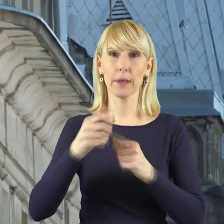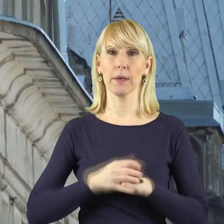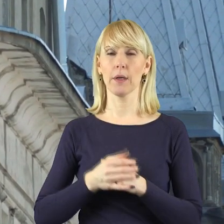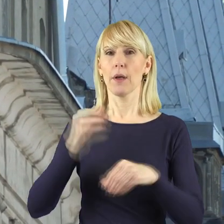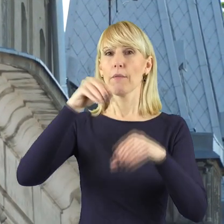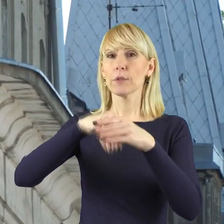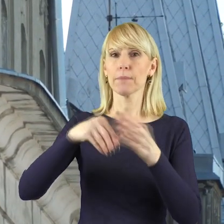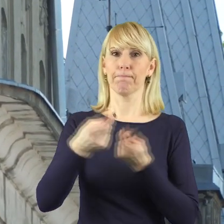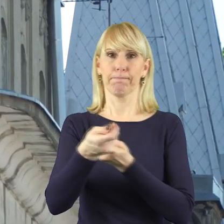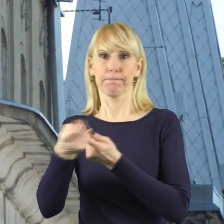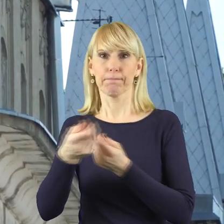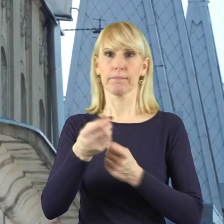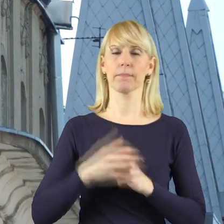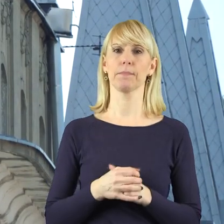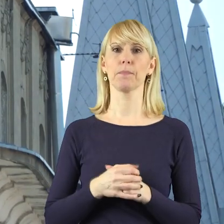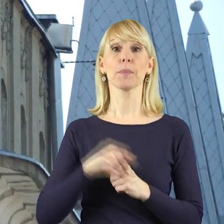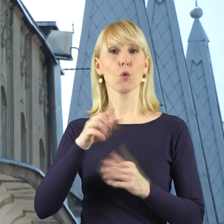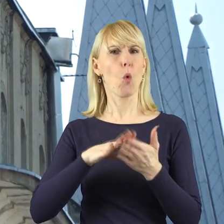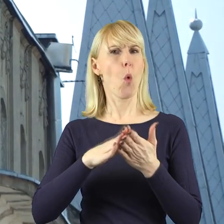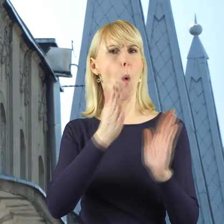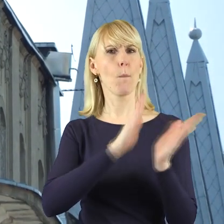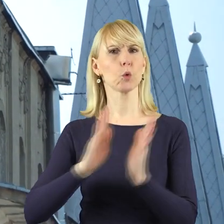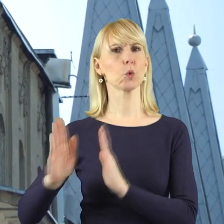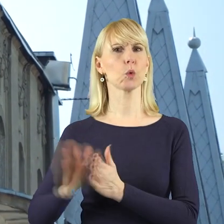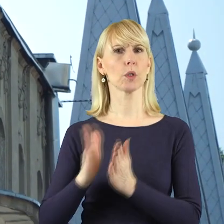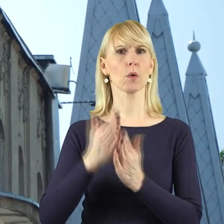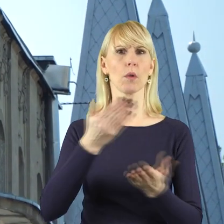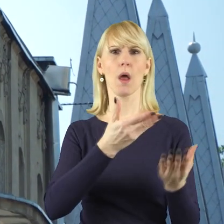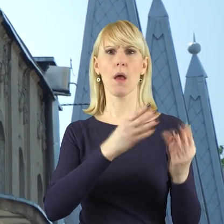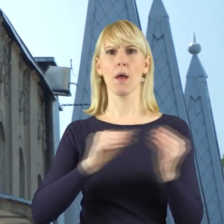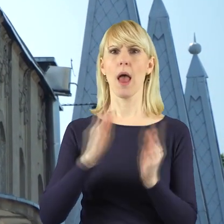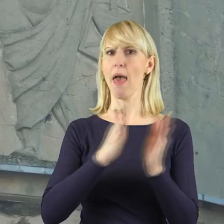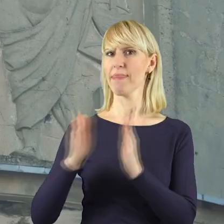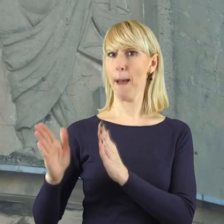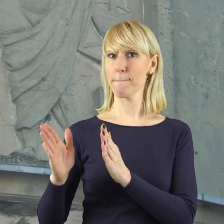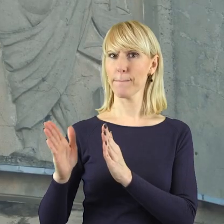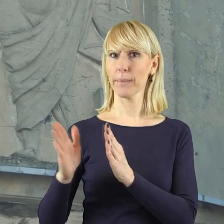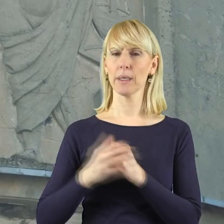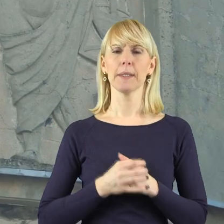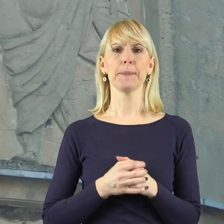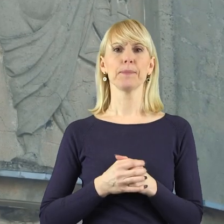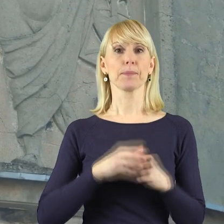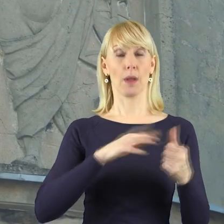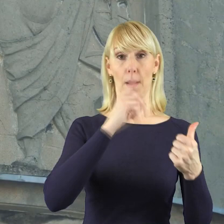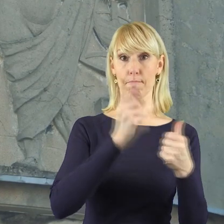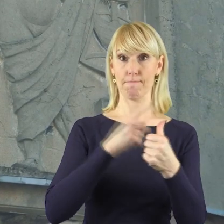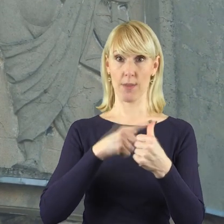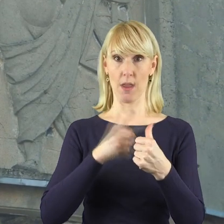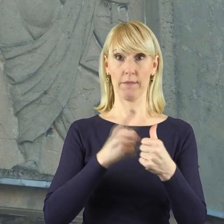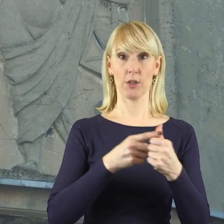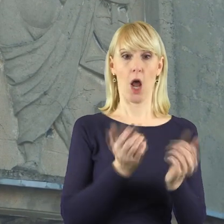pracy, które prezentują poszczególne etapy przygotowywania przędzy. Pierwsza postać po lewej trzyma